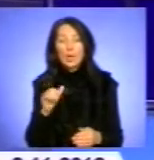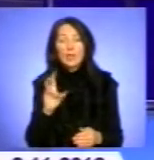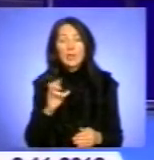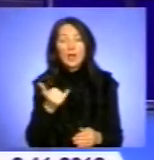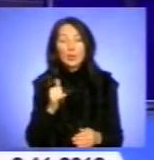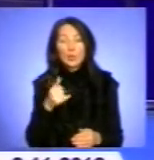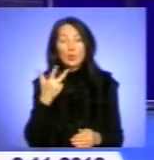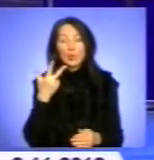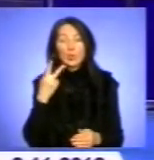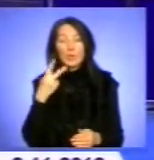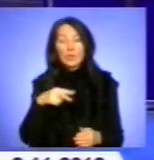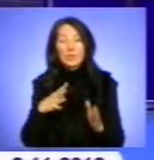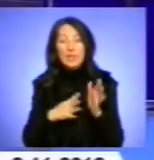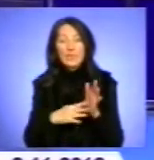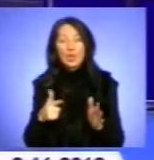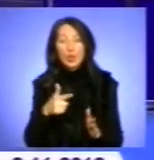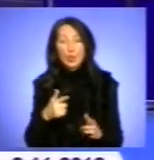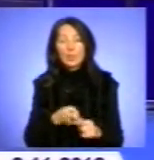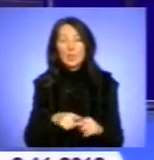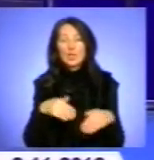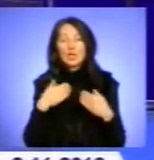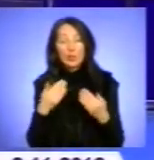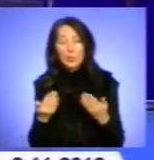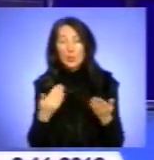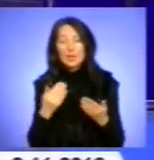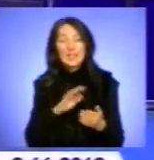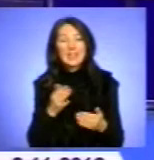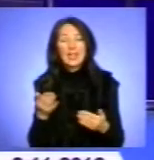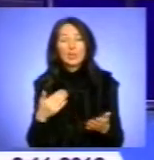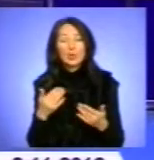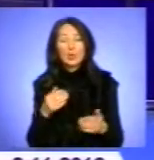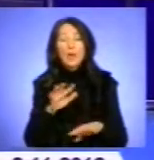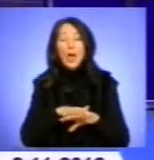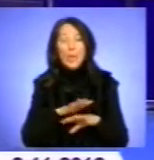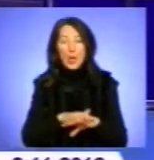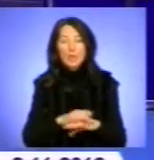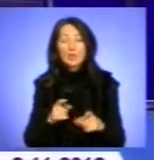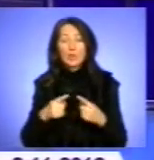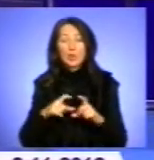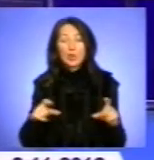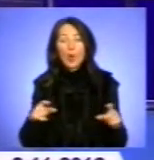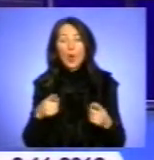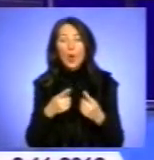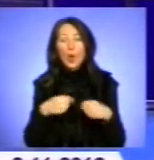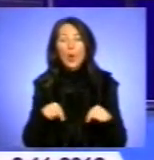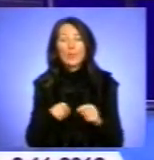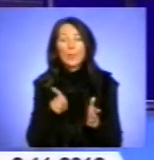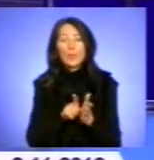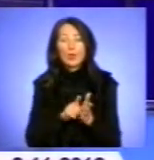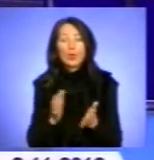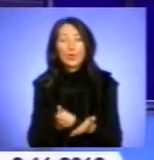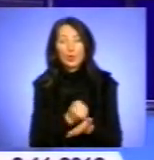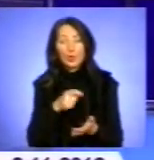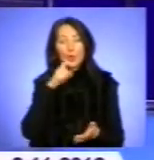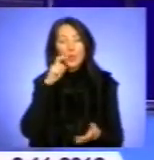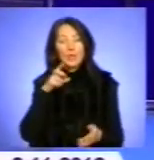суботу 29 грудня. Ці рекомендації не стосуються банківських установ, органів Пенсійного фонду України, Українського